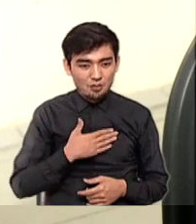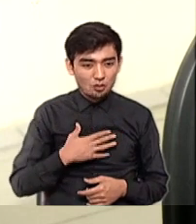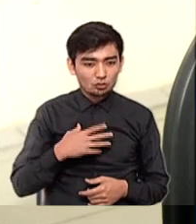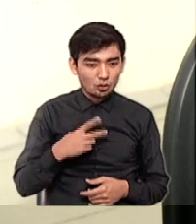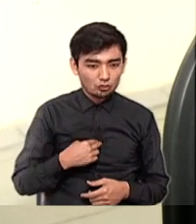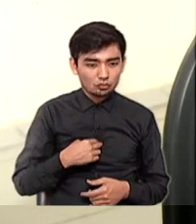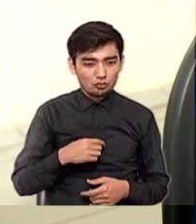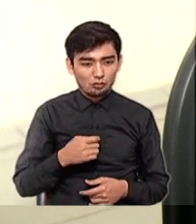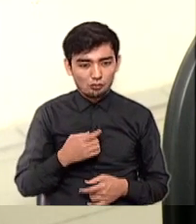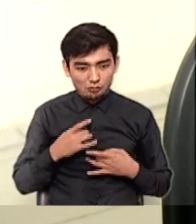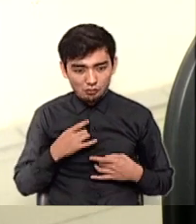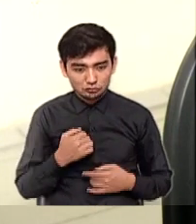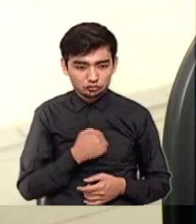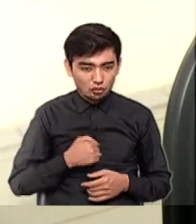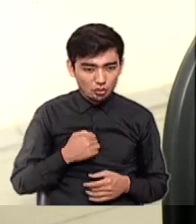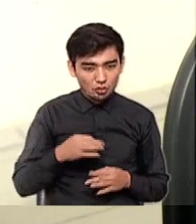анандай